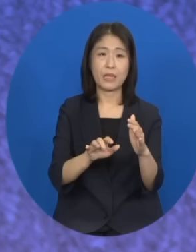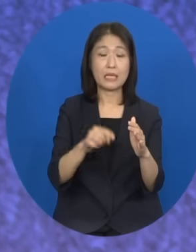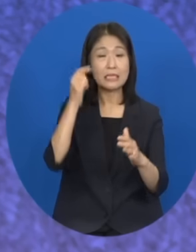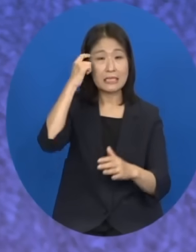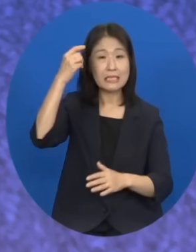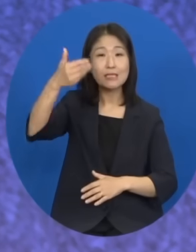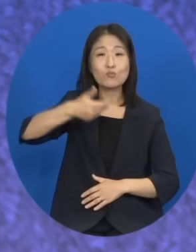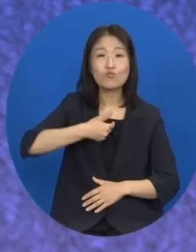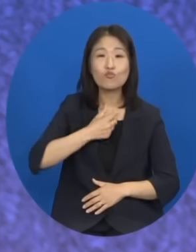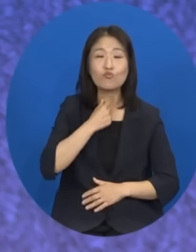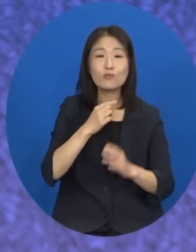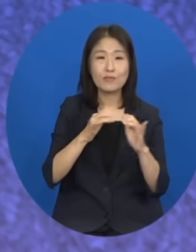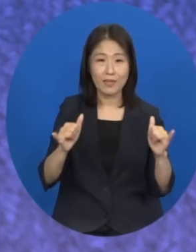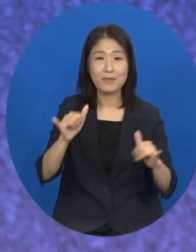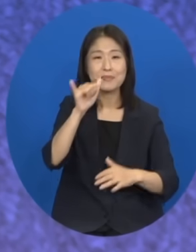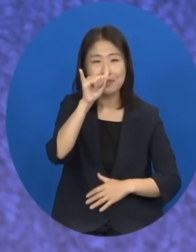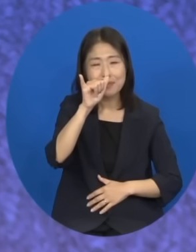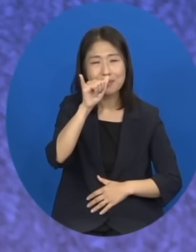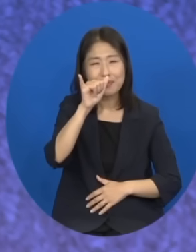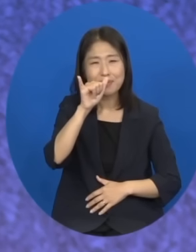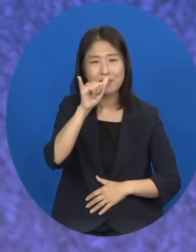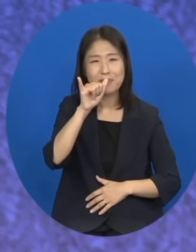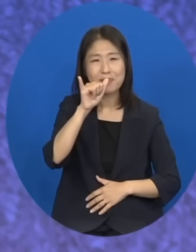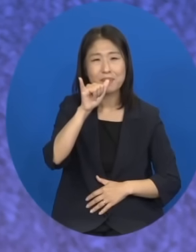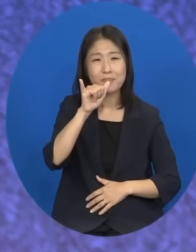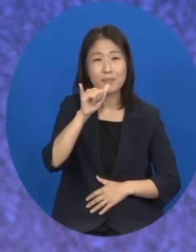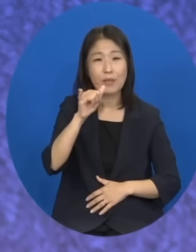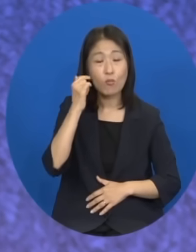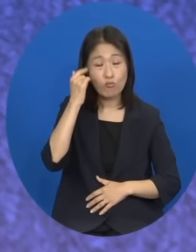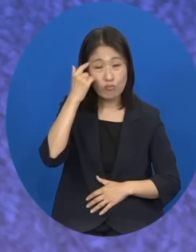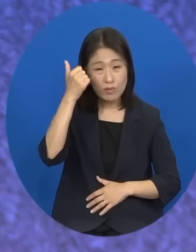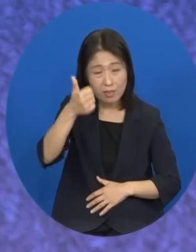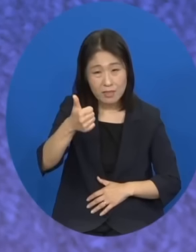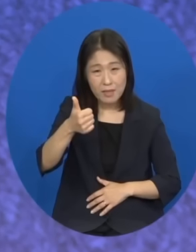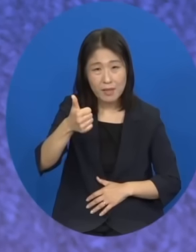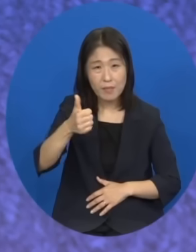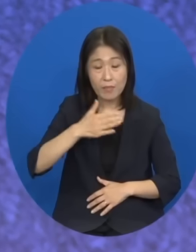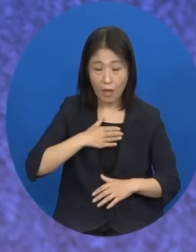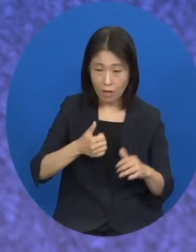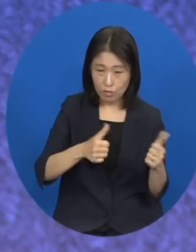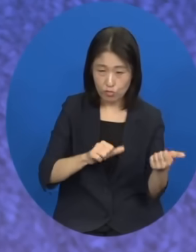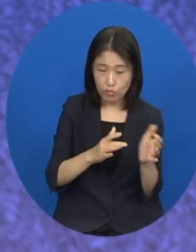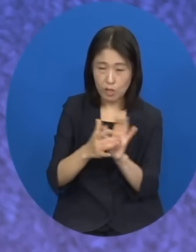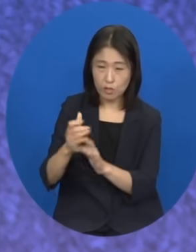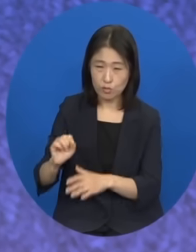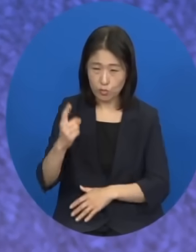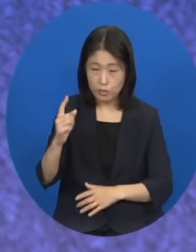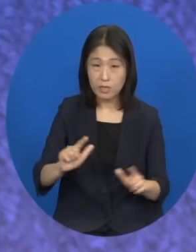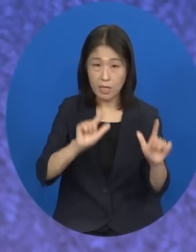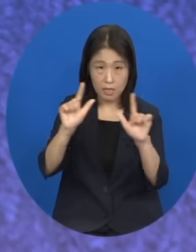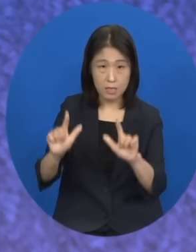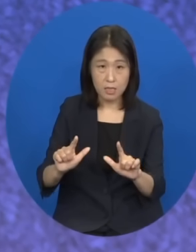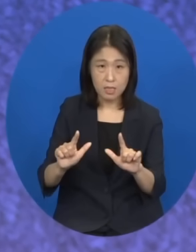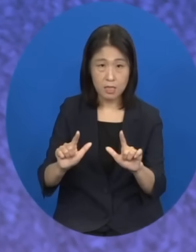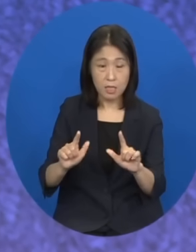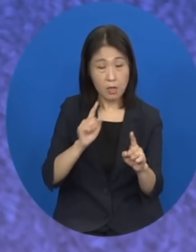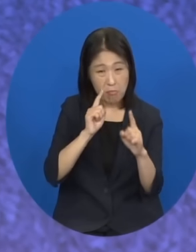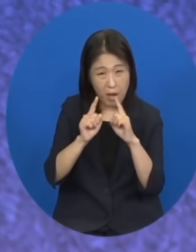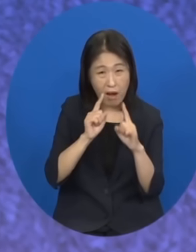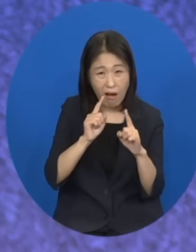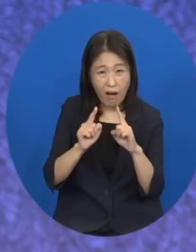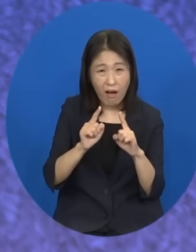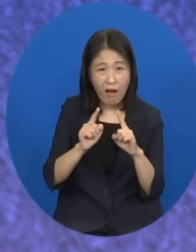질문하고 싶은 분이 있으실지 모르겠어요. 목사님은 도대체 나는 죽고 예수로 산다고 자꾸 말씀을 하는데